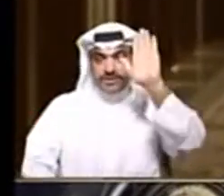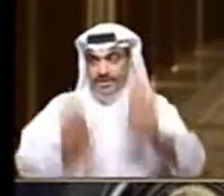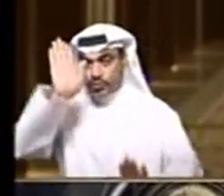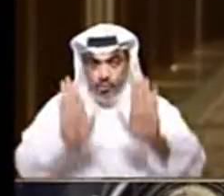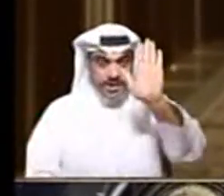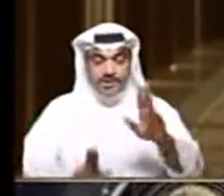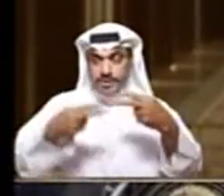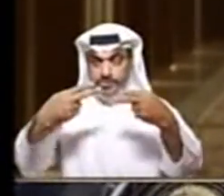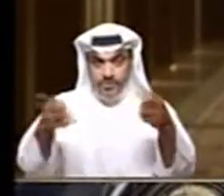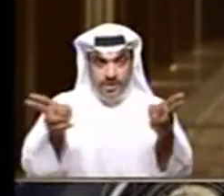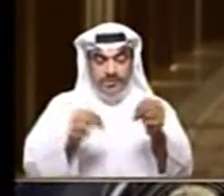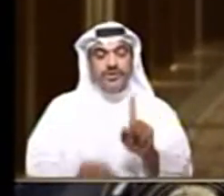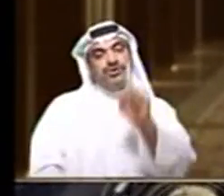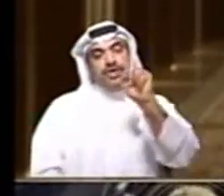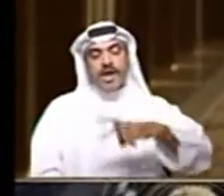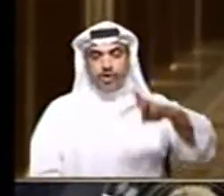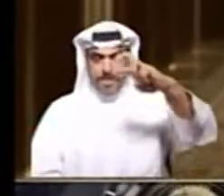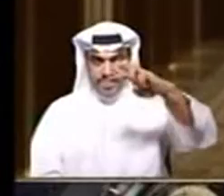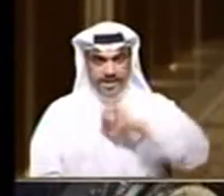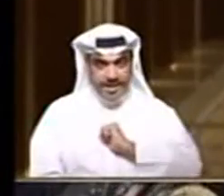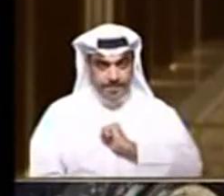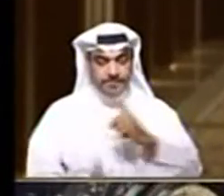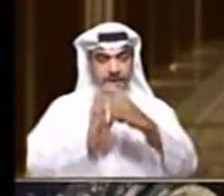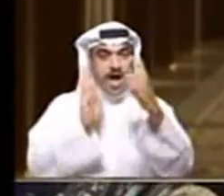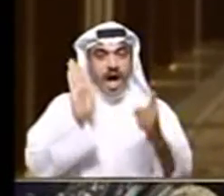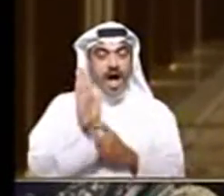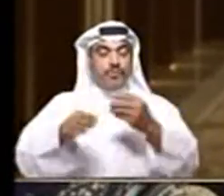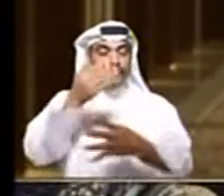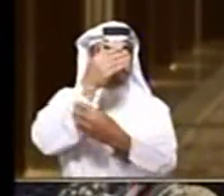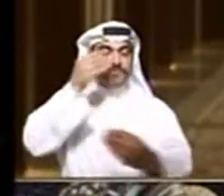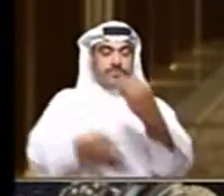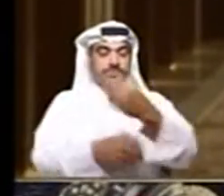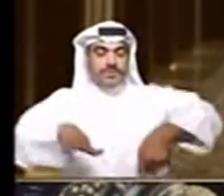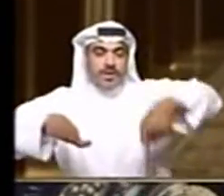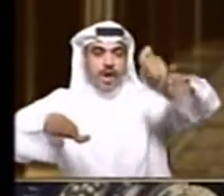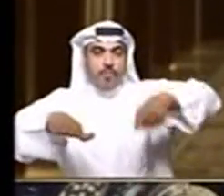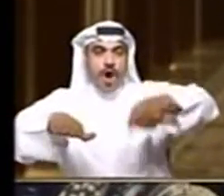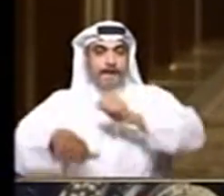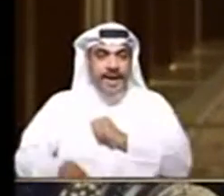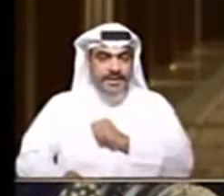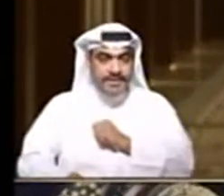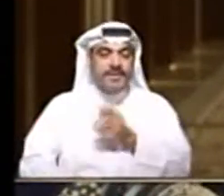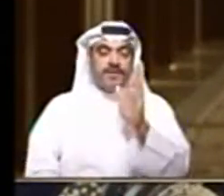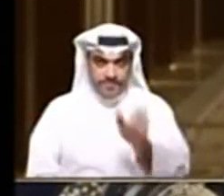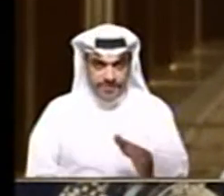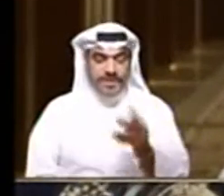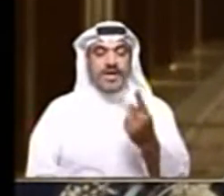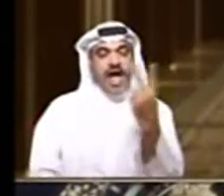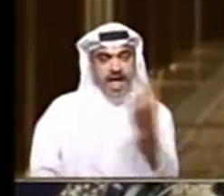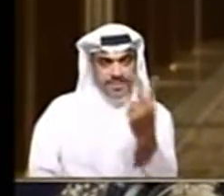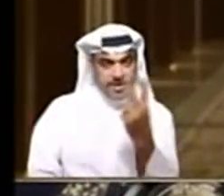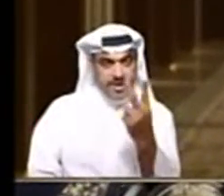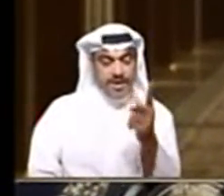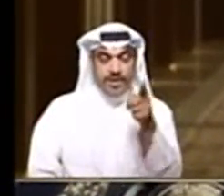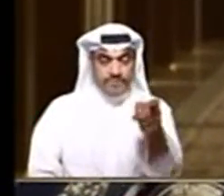وسنناقش إن شاء الله إن أمكن يوم الأثنين قانون المحاماة يعني في جزئيتين في موضوع